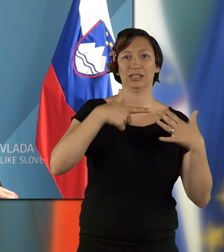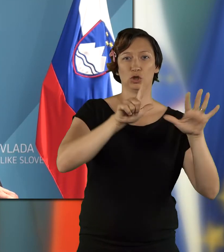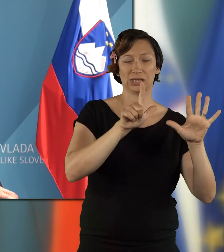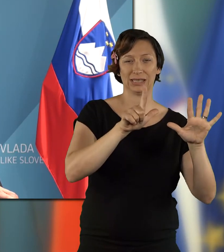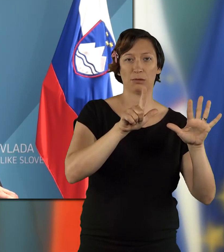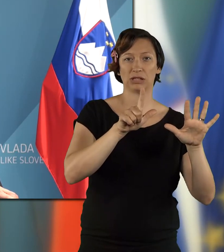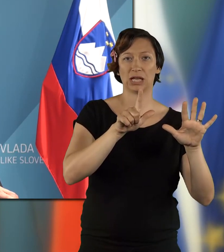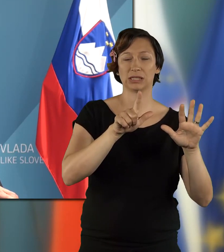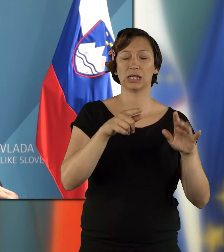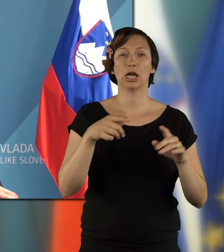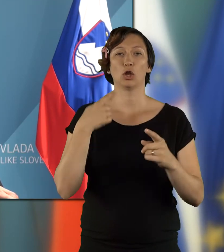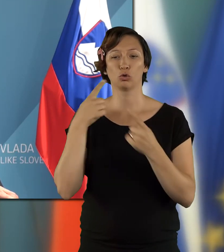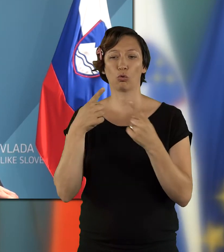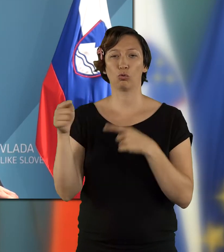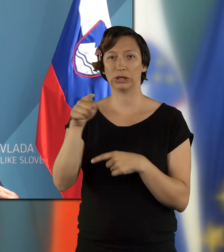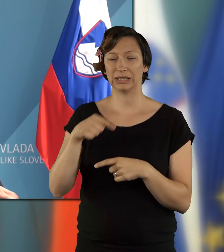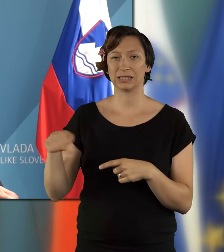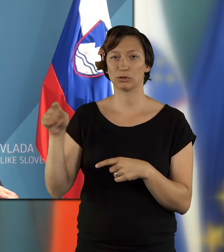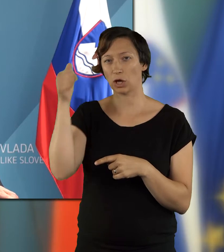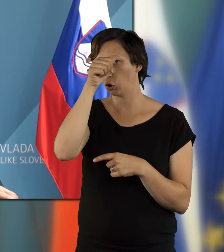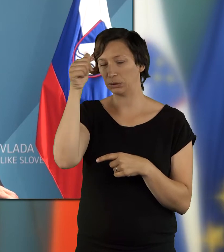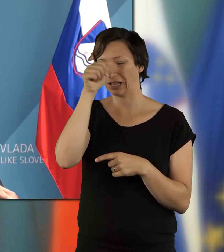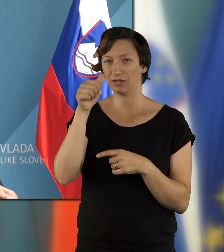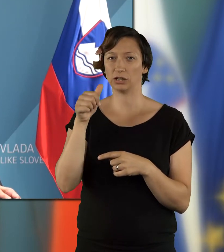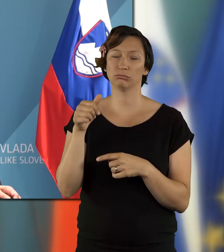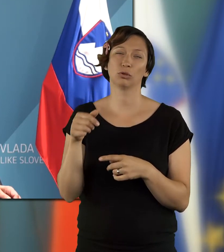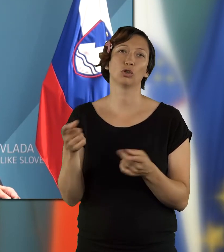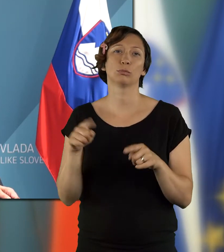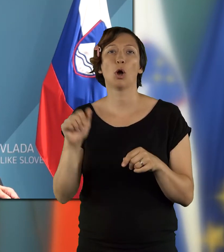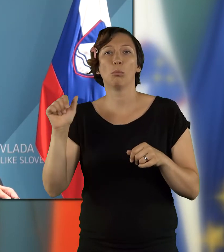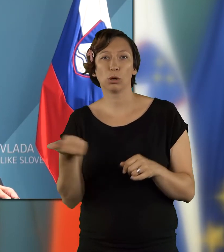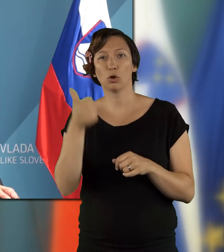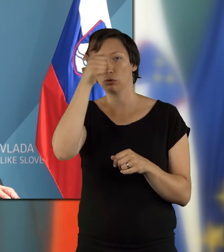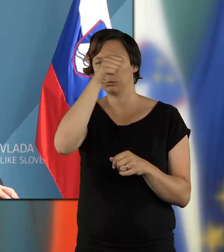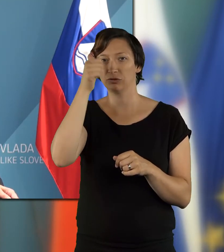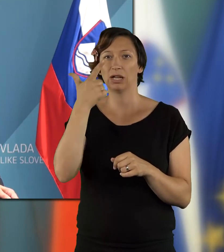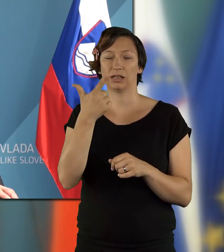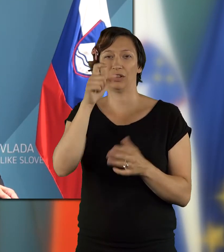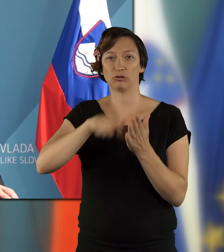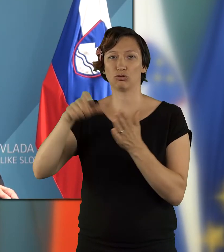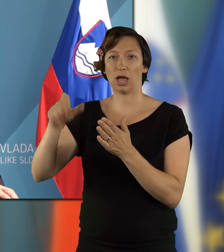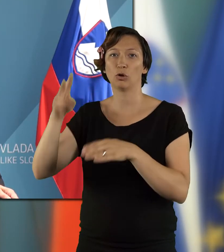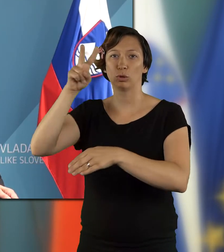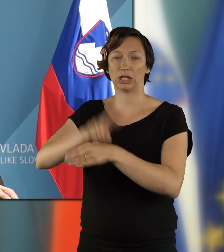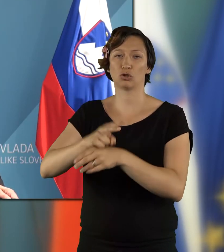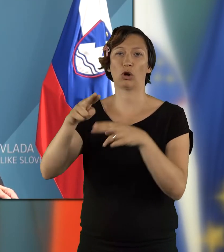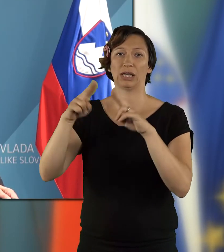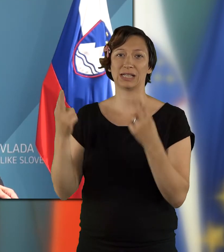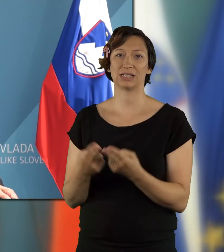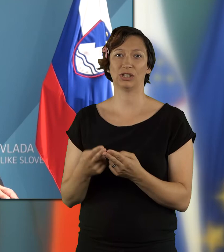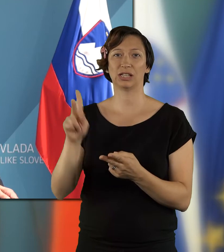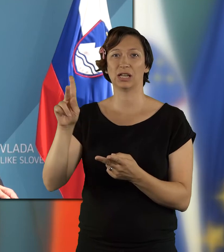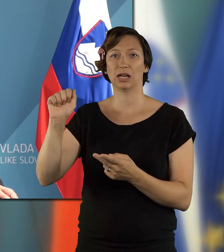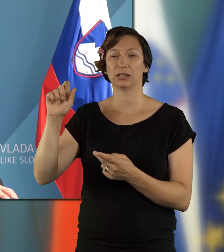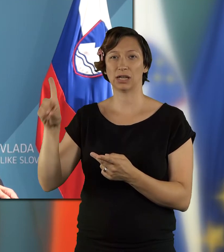2017. Dogovorili smo se o imenovanju oziroma o ponovnem imenovanju 2 članov nadzornega sveta